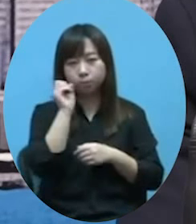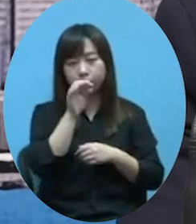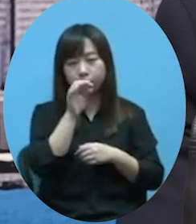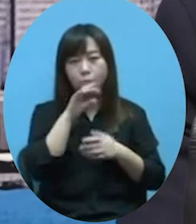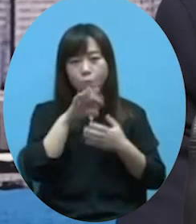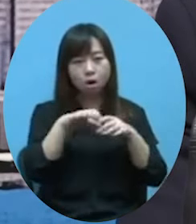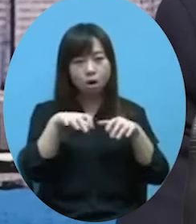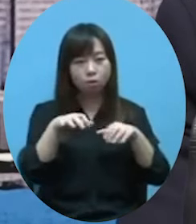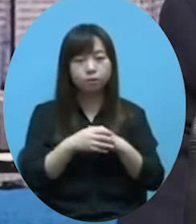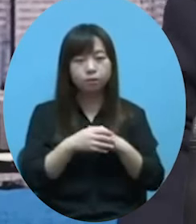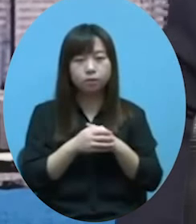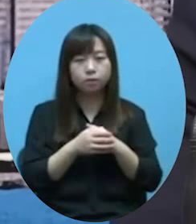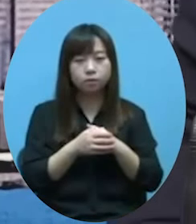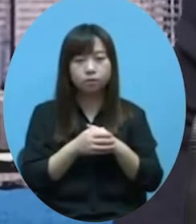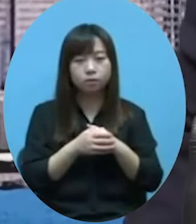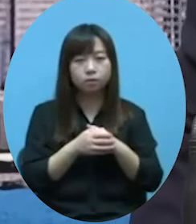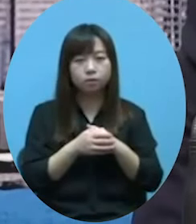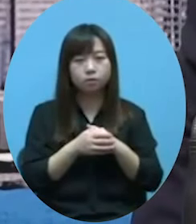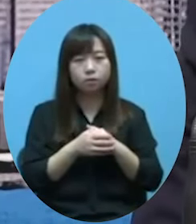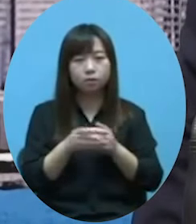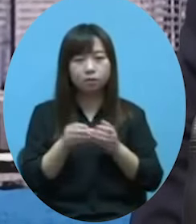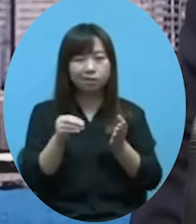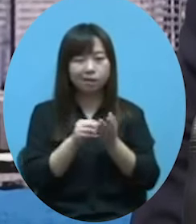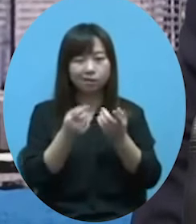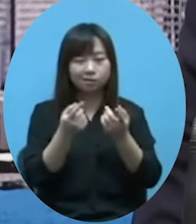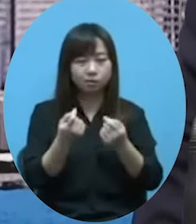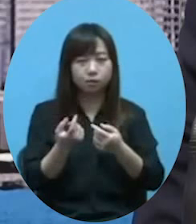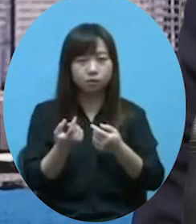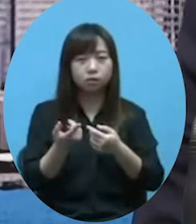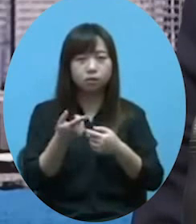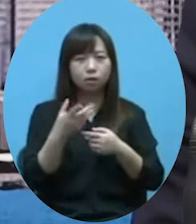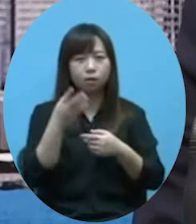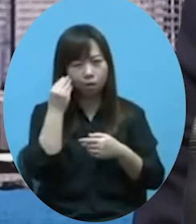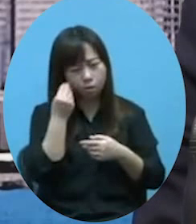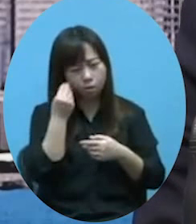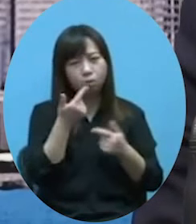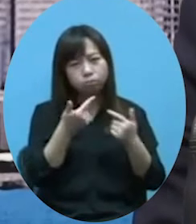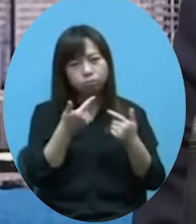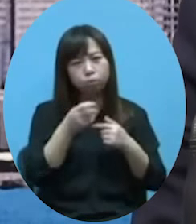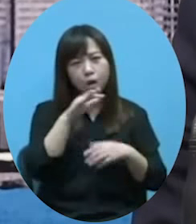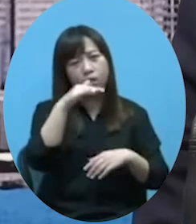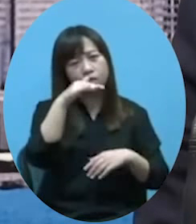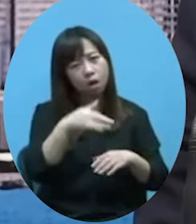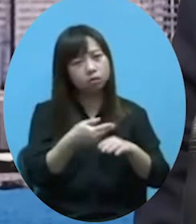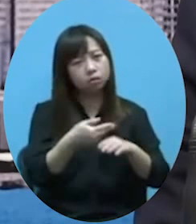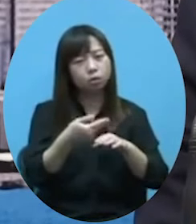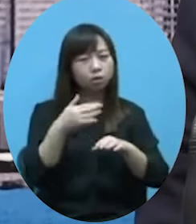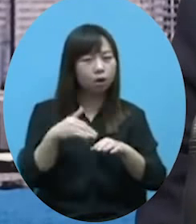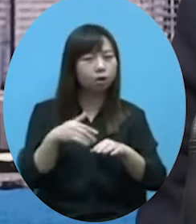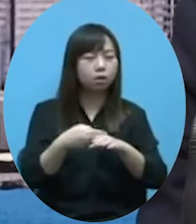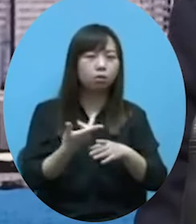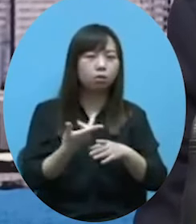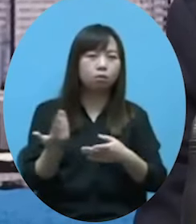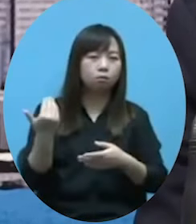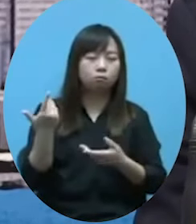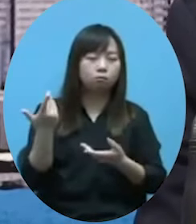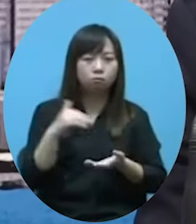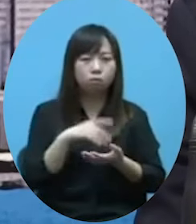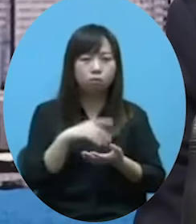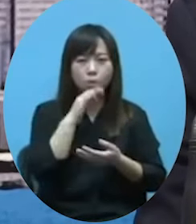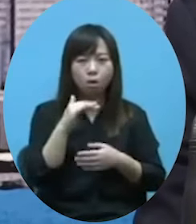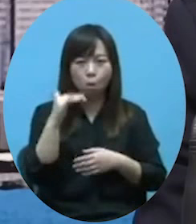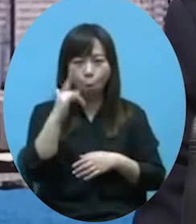於這隻狗那裏那裏定義上其實就是聽到一路都講的是低程度感染但剛才亦都有講過